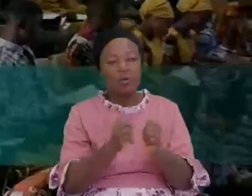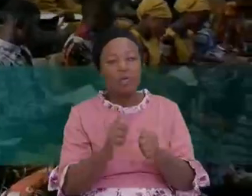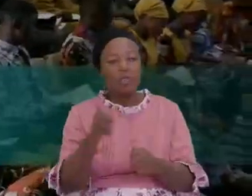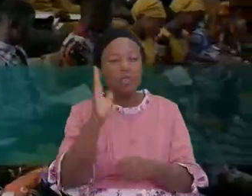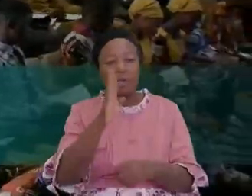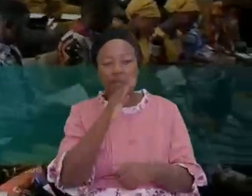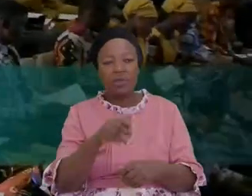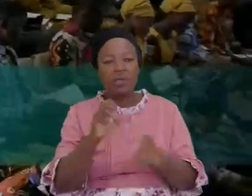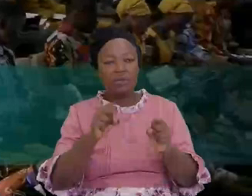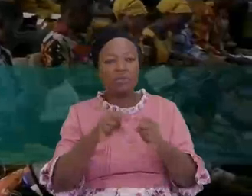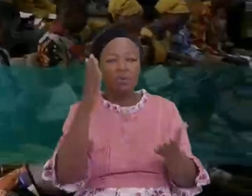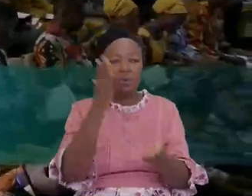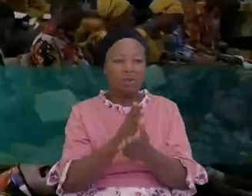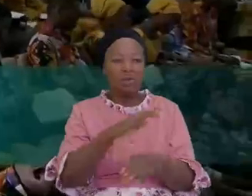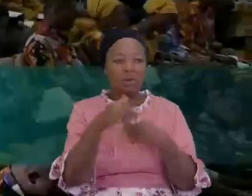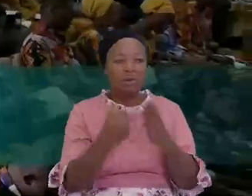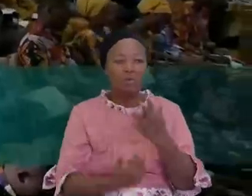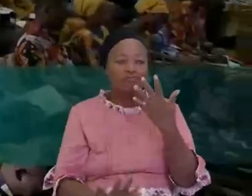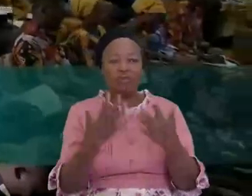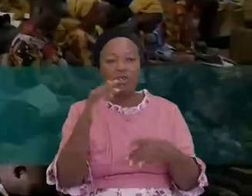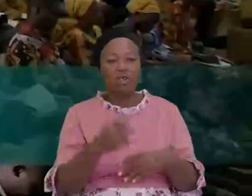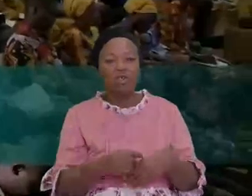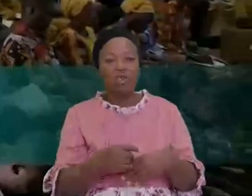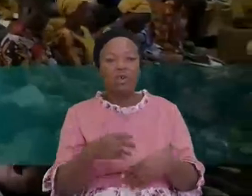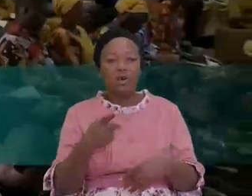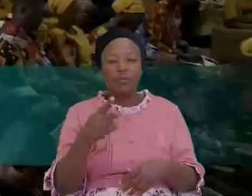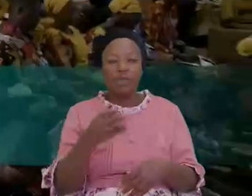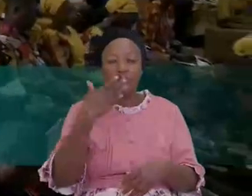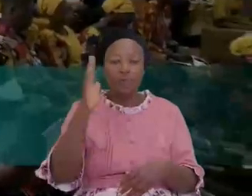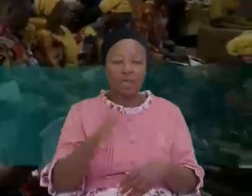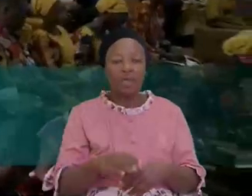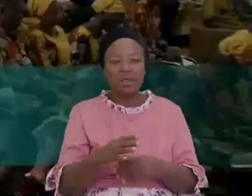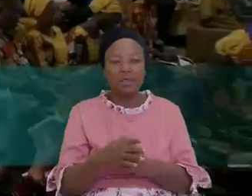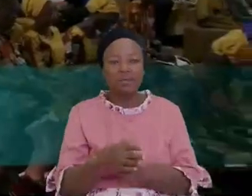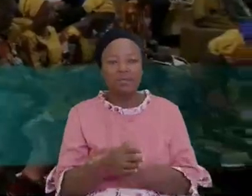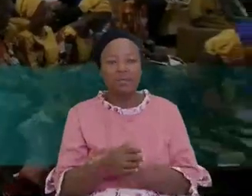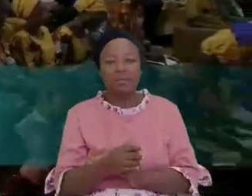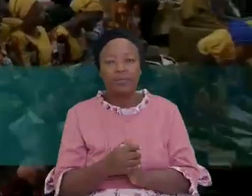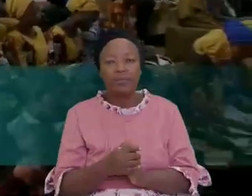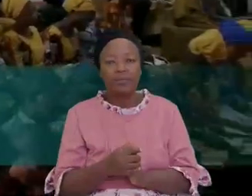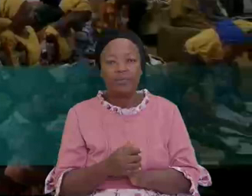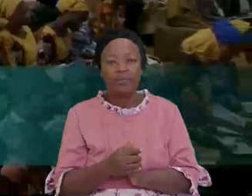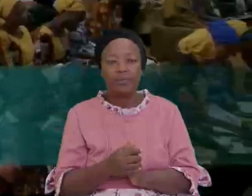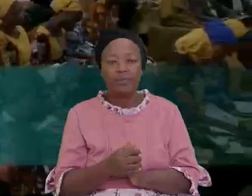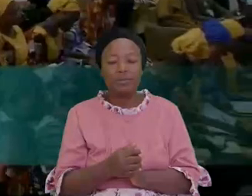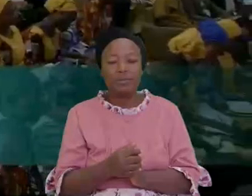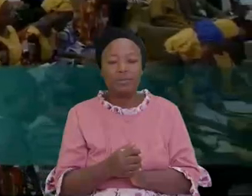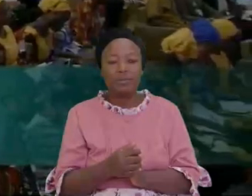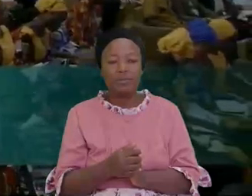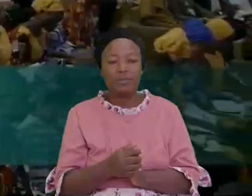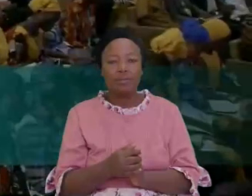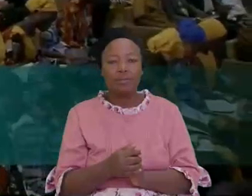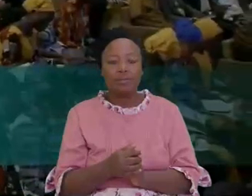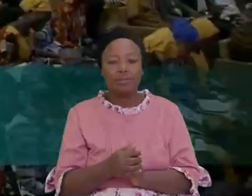Prenez pas dessus tout cela, le bouclier de la foi avec lequel vous pourrez éteindre tous les